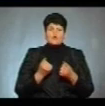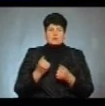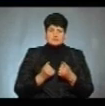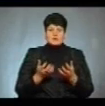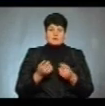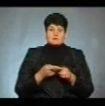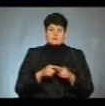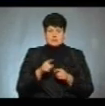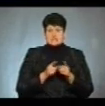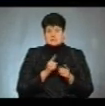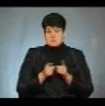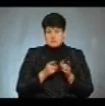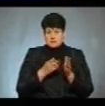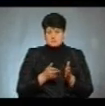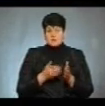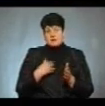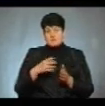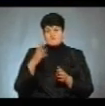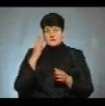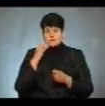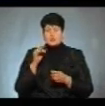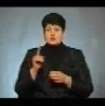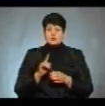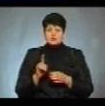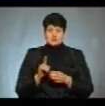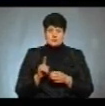прийняттям даних змін, я вважаю, що